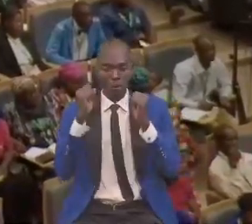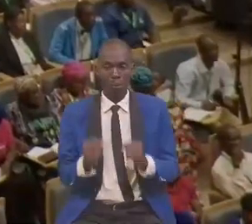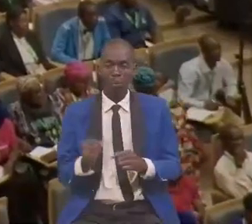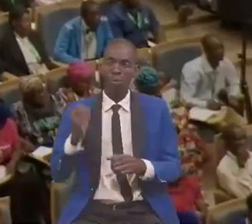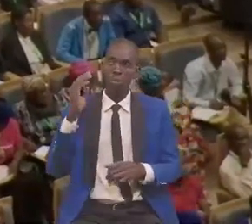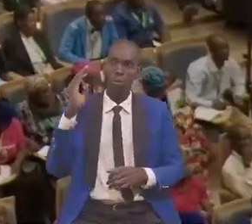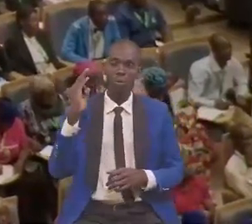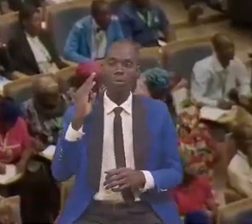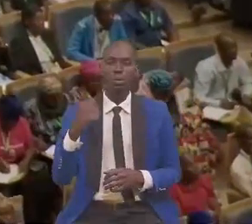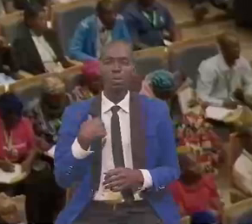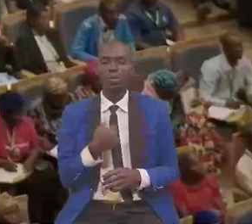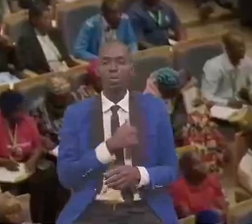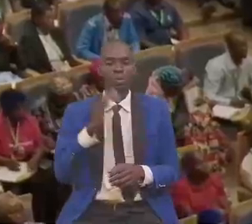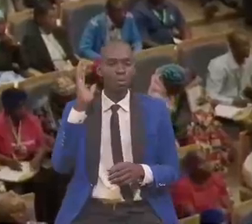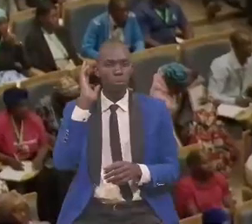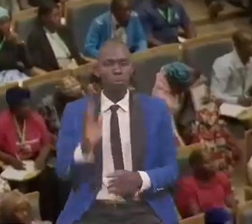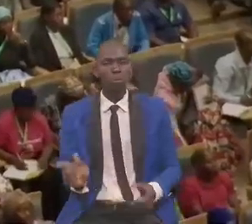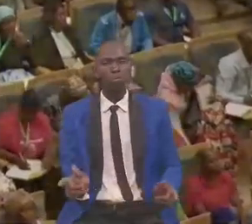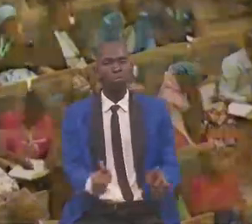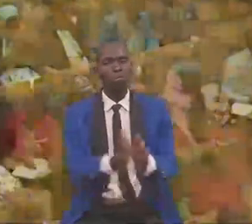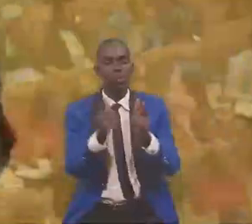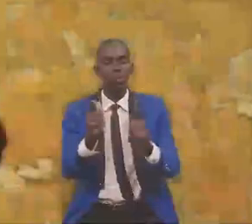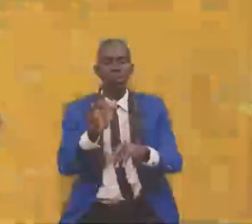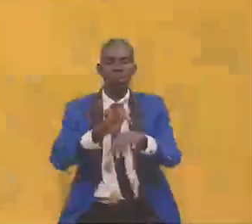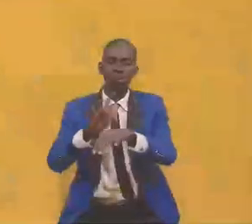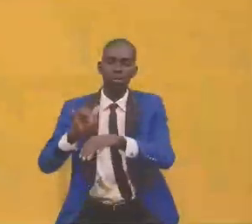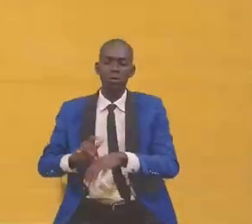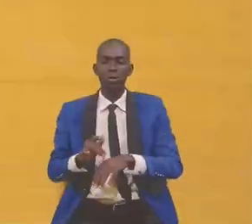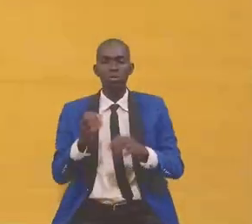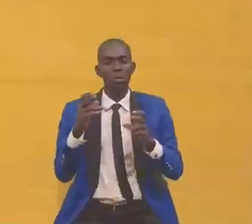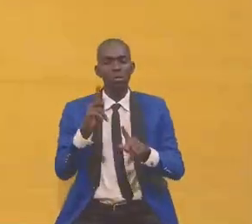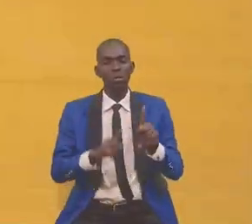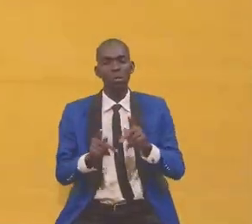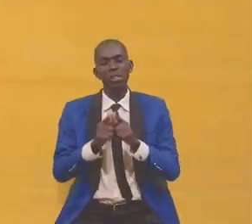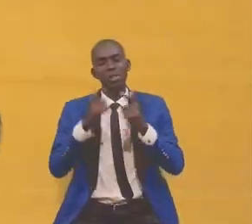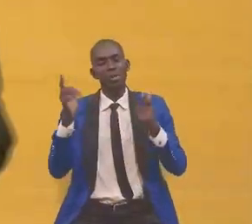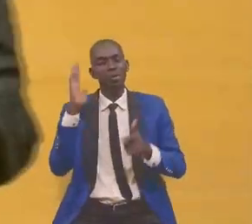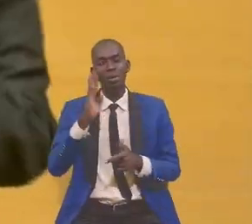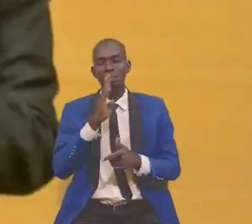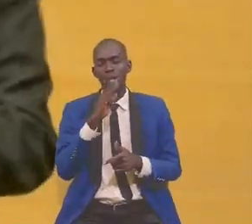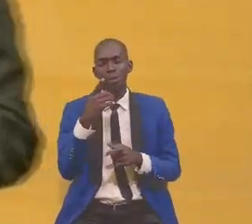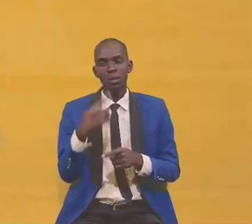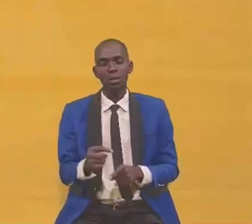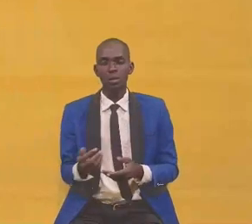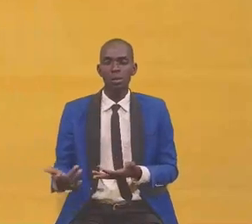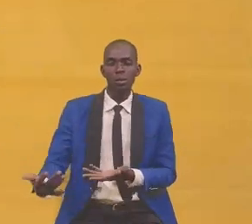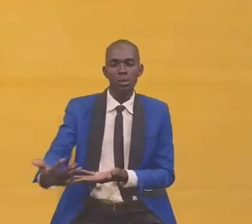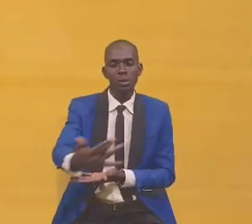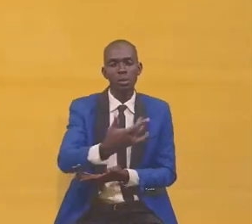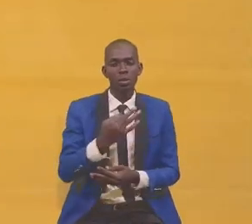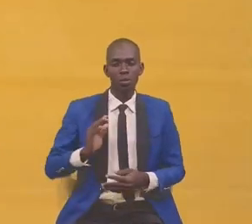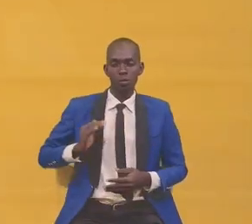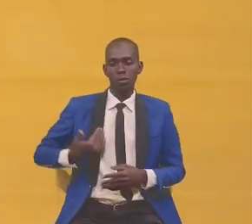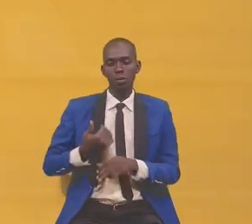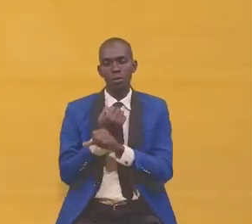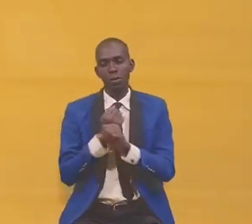allons atteindre partout et grande sera la moisson des âmes en notre temps.